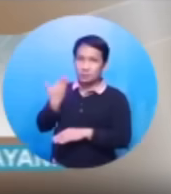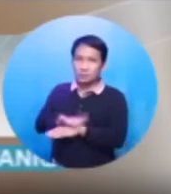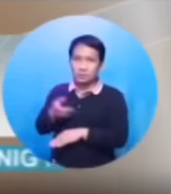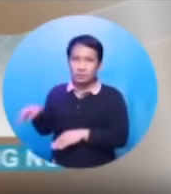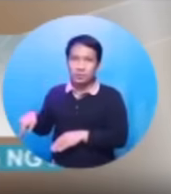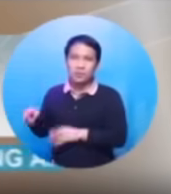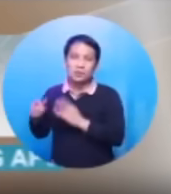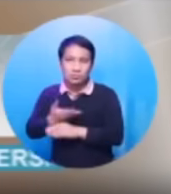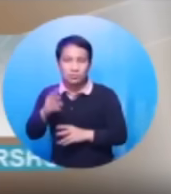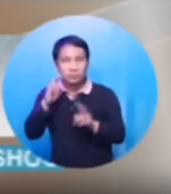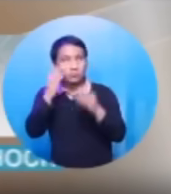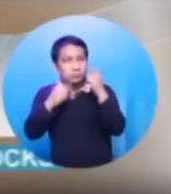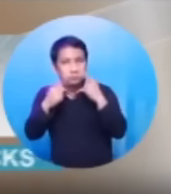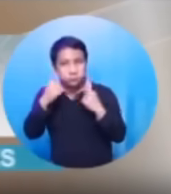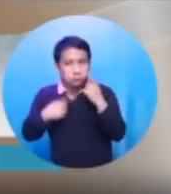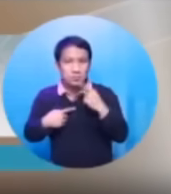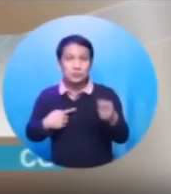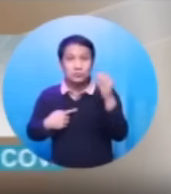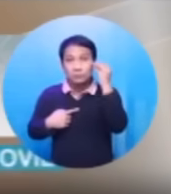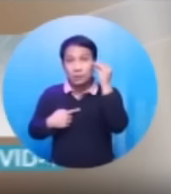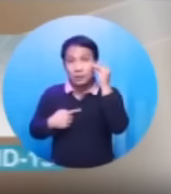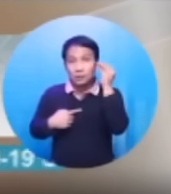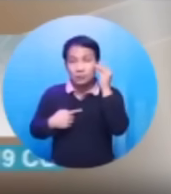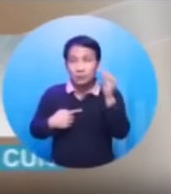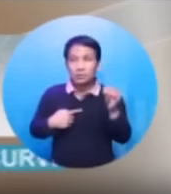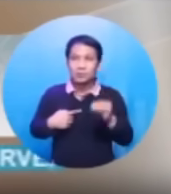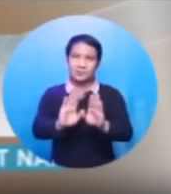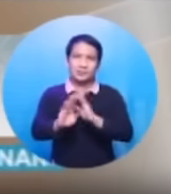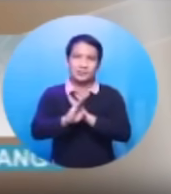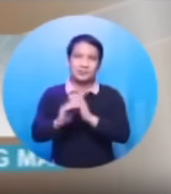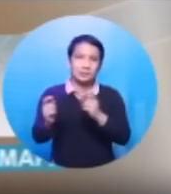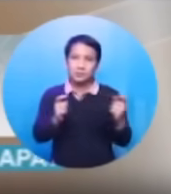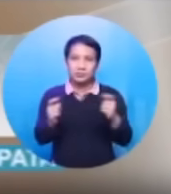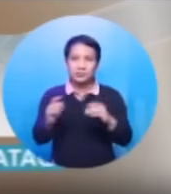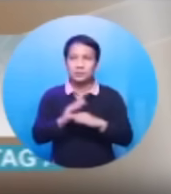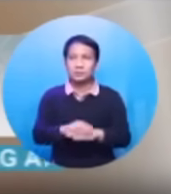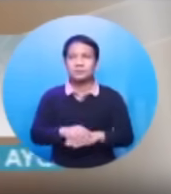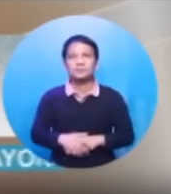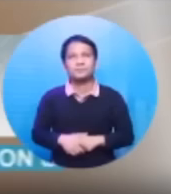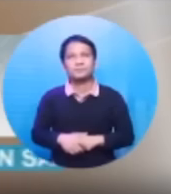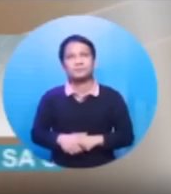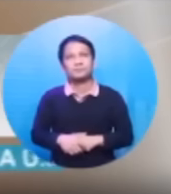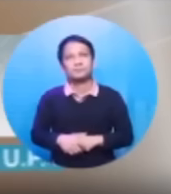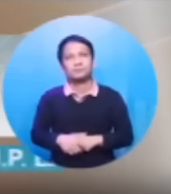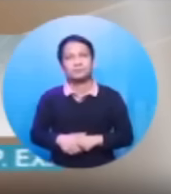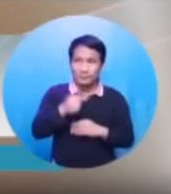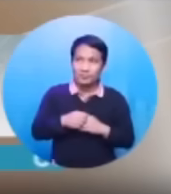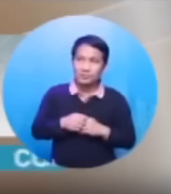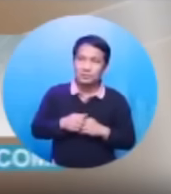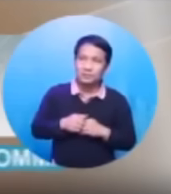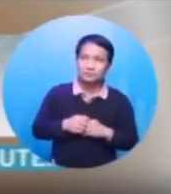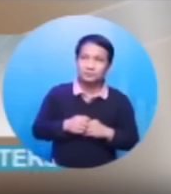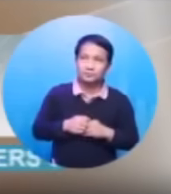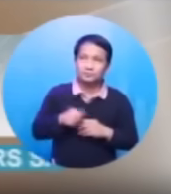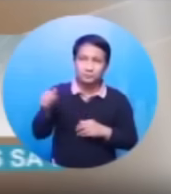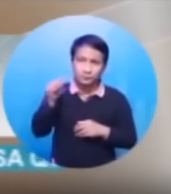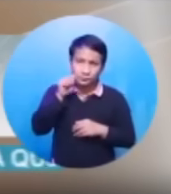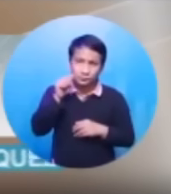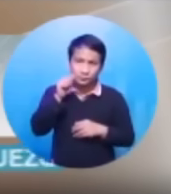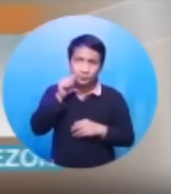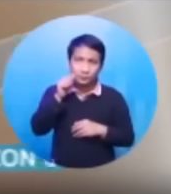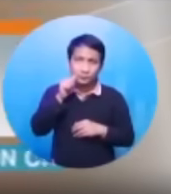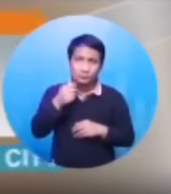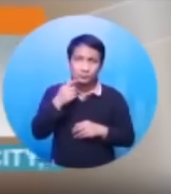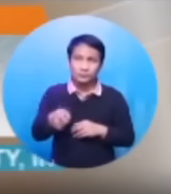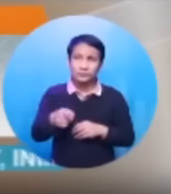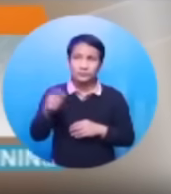tuloy umiiyak. Kaya, yung Marlo po, umawat. Okay. Excuse me po. Angelica. Po. Binalibag mo